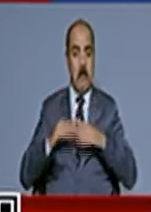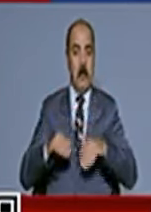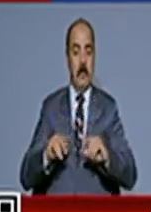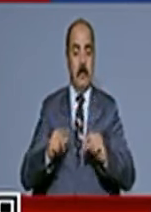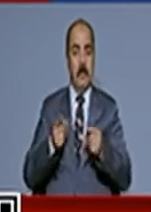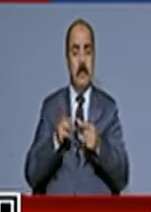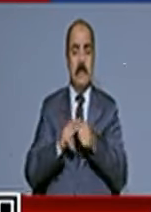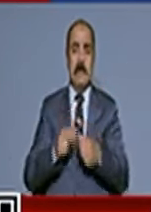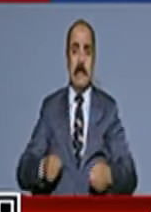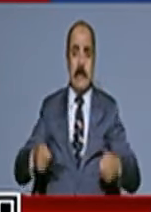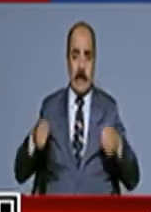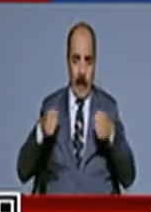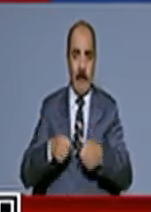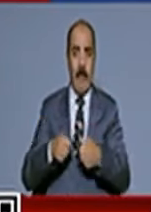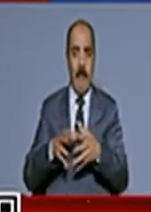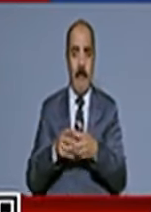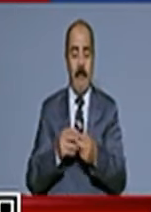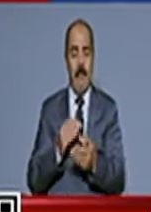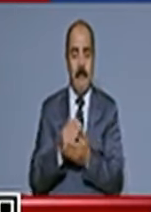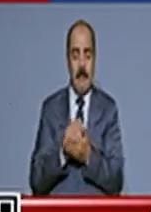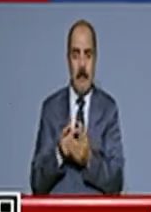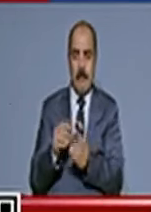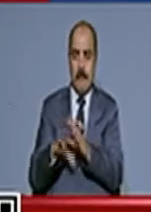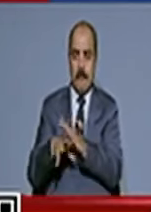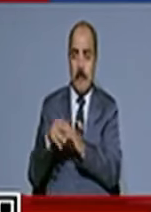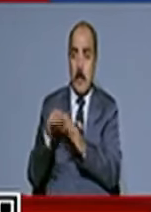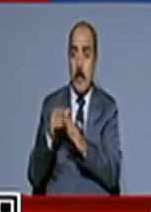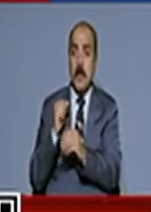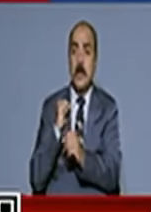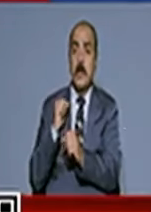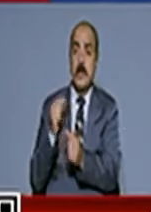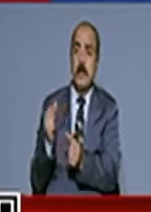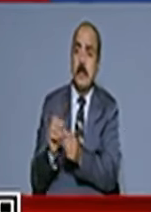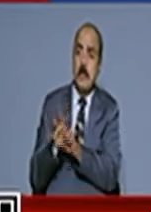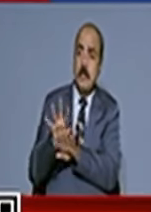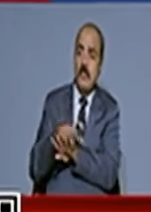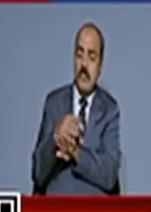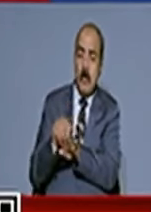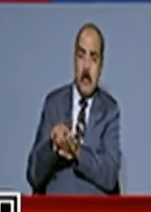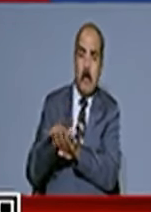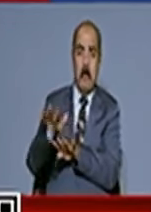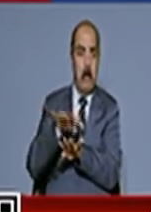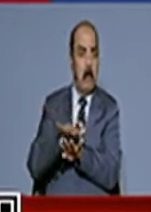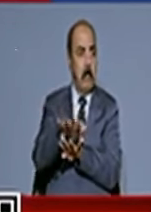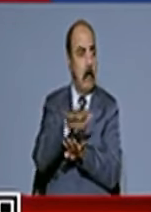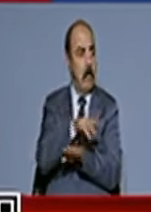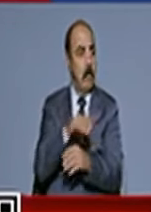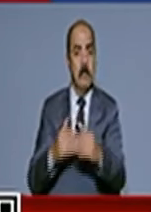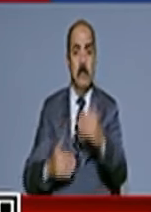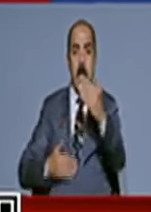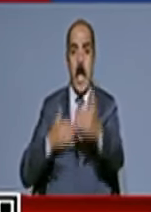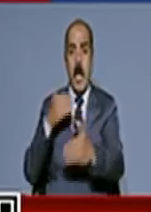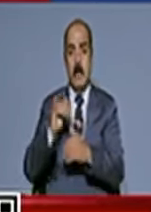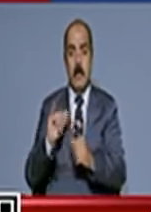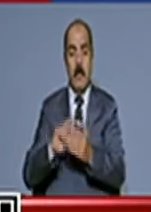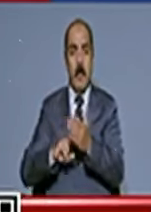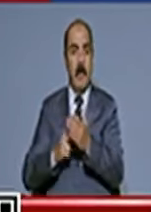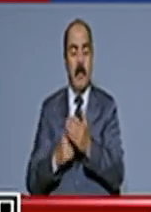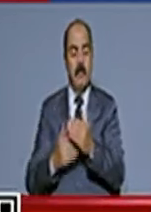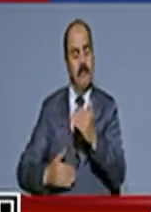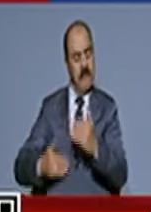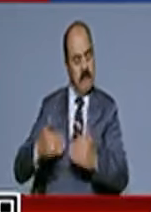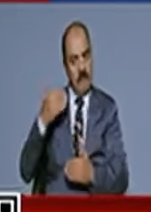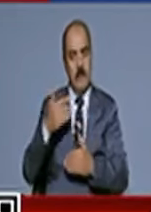مزيج الطاقة الذي تعتمد عليه مصر لإنتاج الكهرباء يكتسب أهمية حيوية